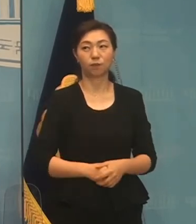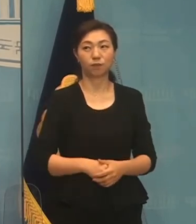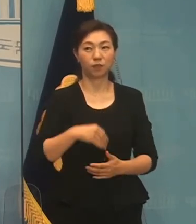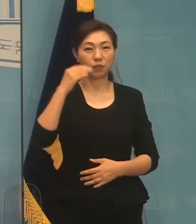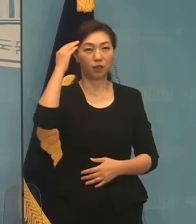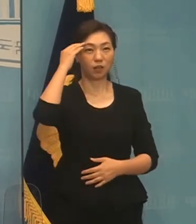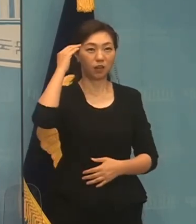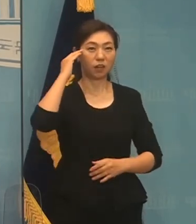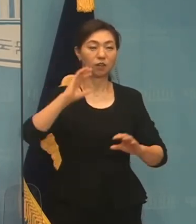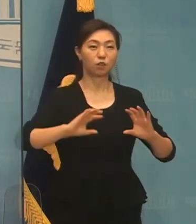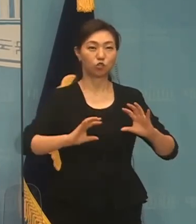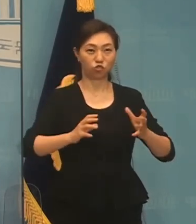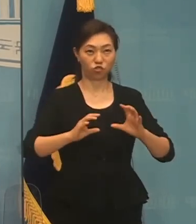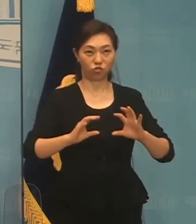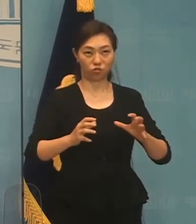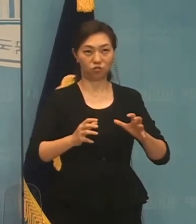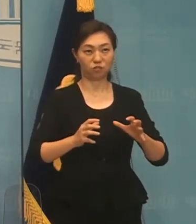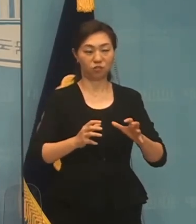대한민국,